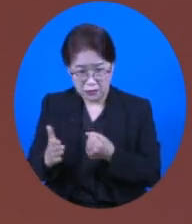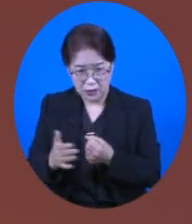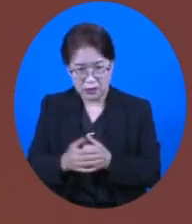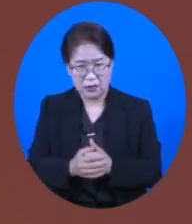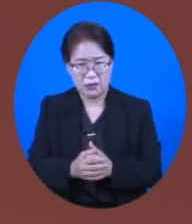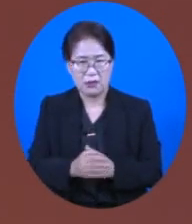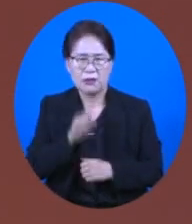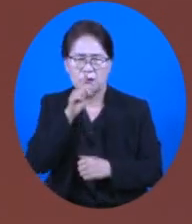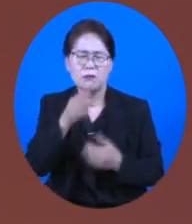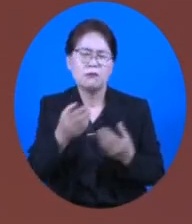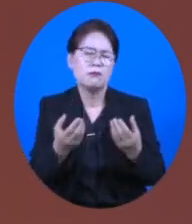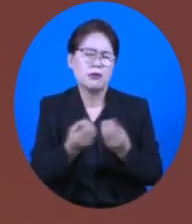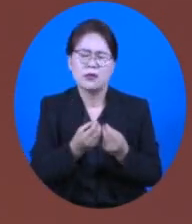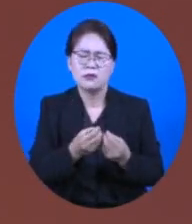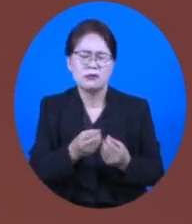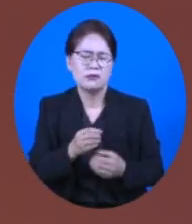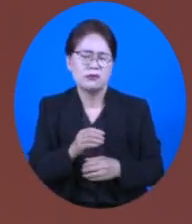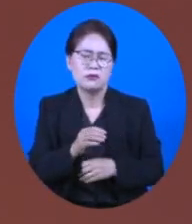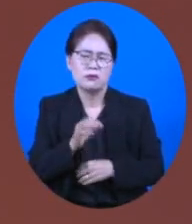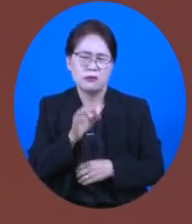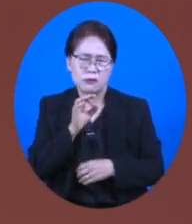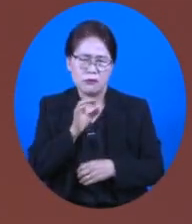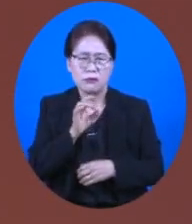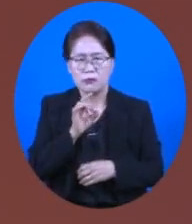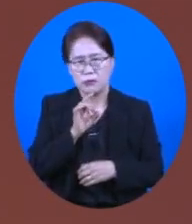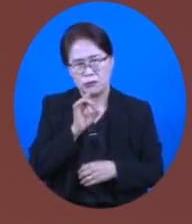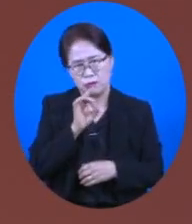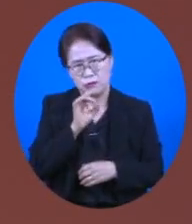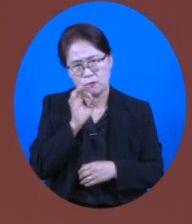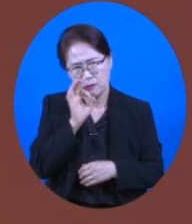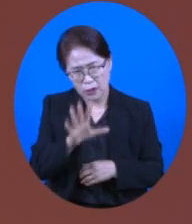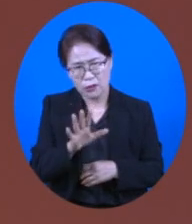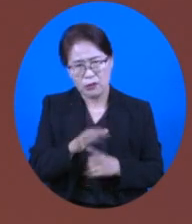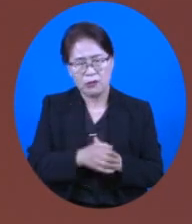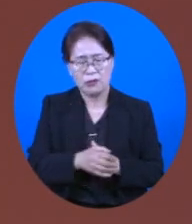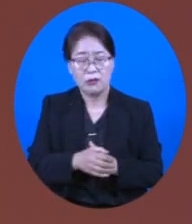변명의 여지가 없는 죄인의 신분으로 서 있었기 때문에